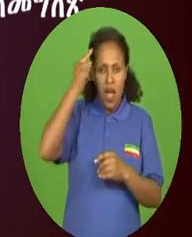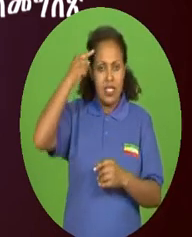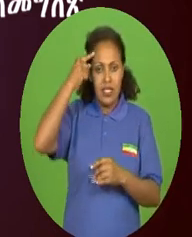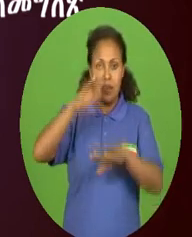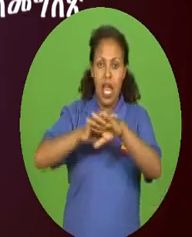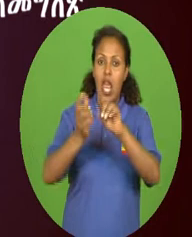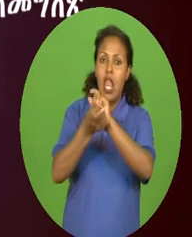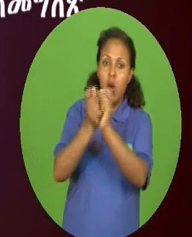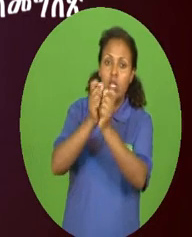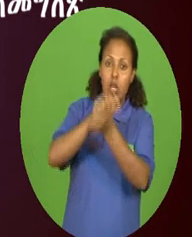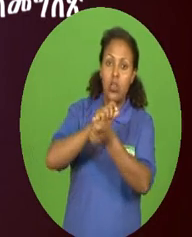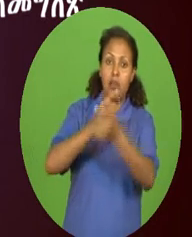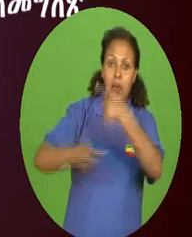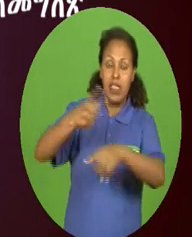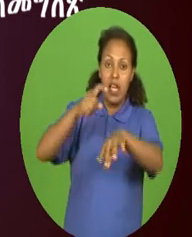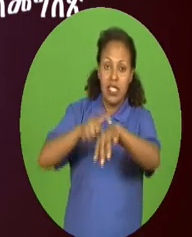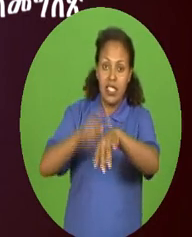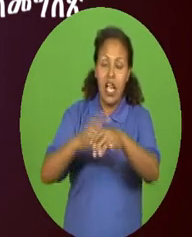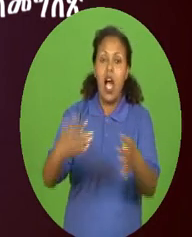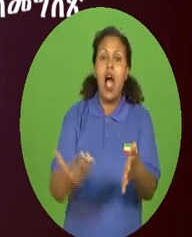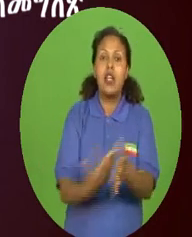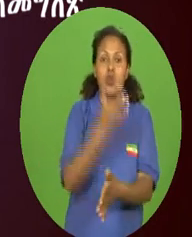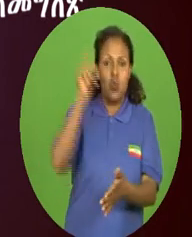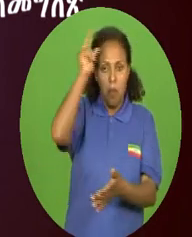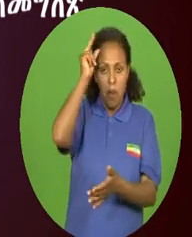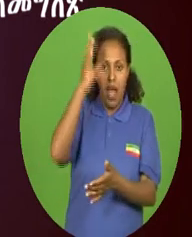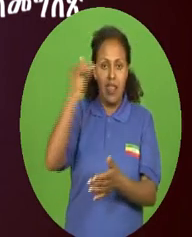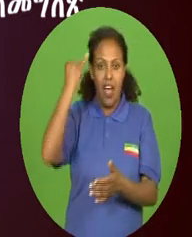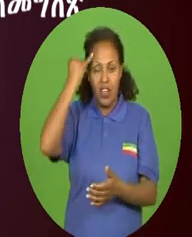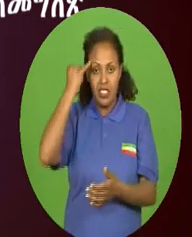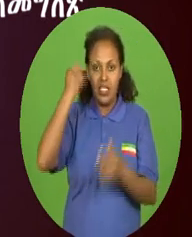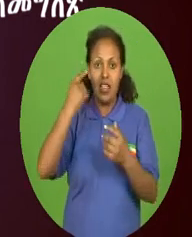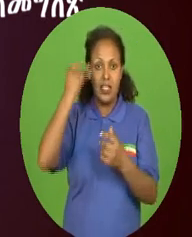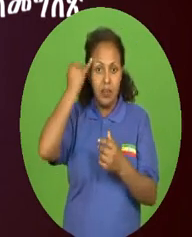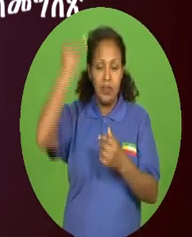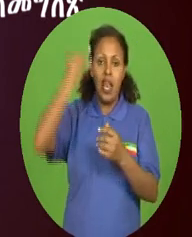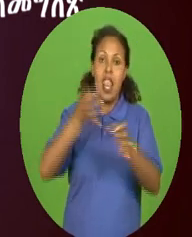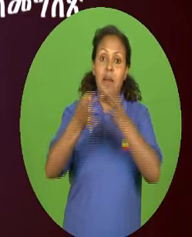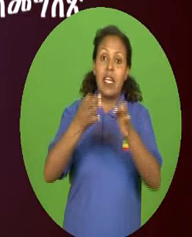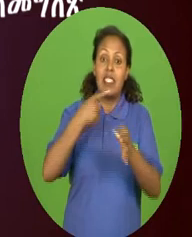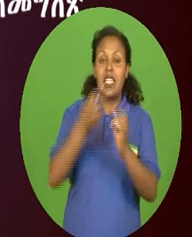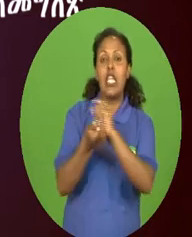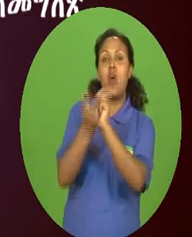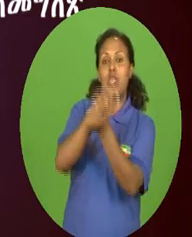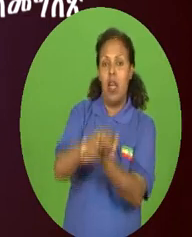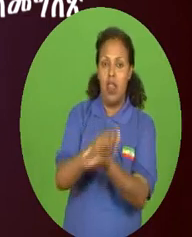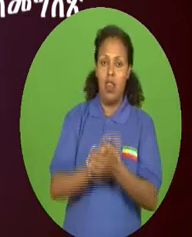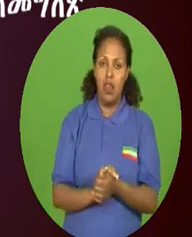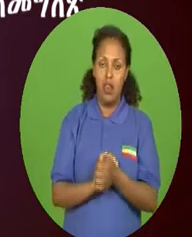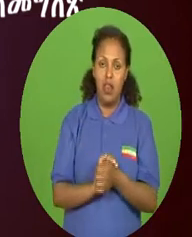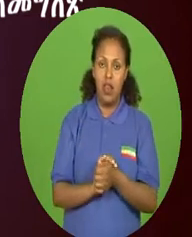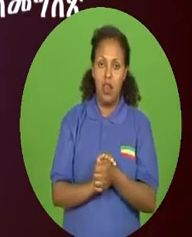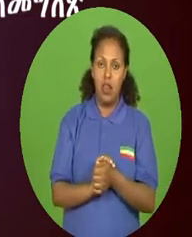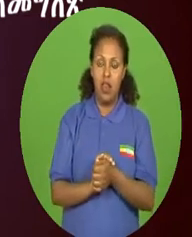ባህልና አስተሳሰብ ላይ ለውጥ በተከሰተ ጊዜ አዲሱን ባህልና አስተሳሰብ ለመግለጽ ሲል